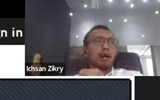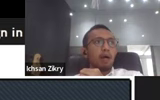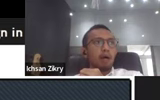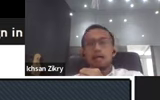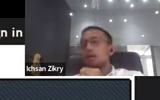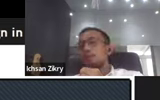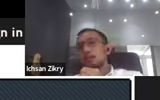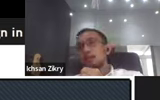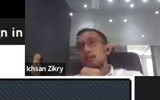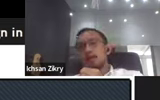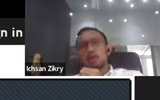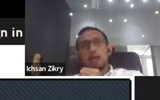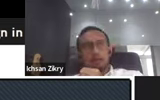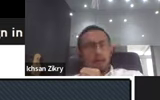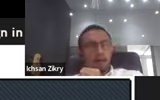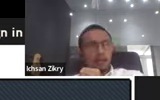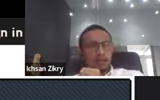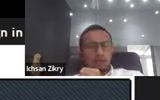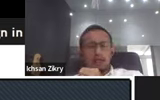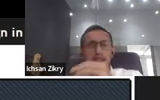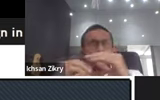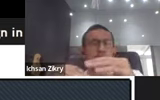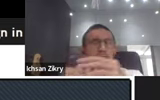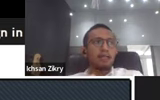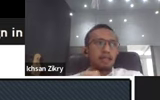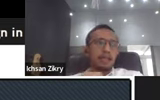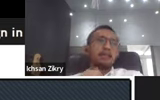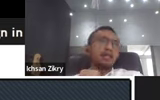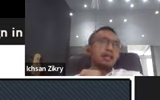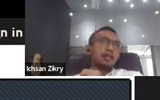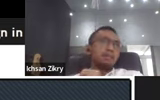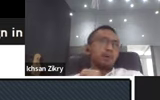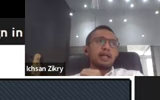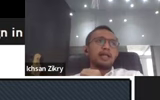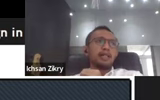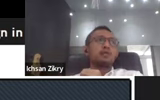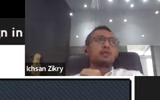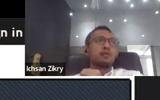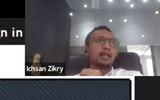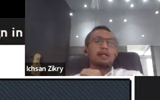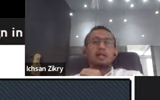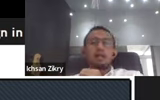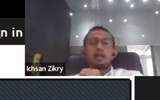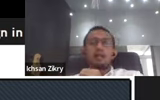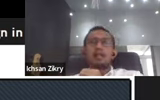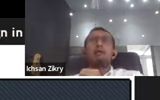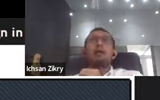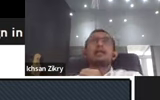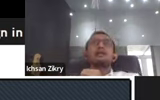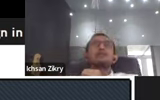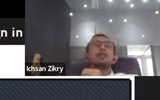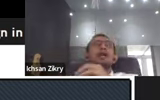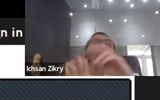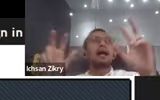memperkuat kewenangan membawa. Karena kalau misalnya kewenangan membawanya itu jadi dijustifikasi, nanti potensinya justru jadi